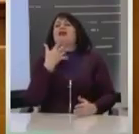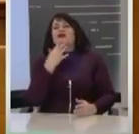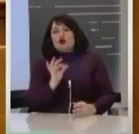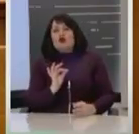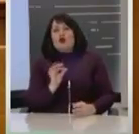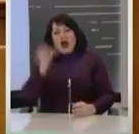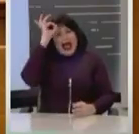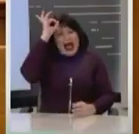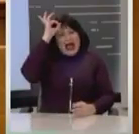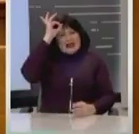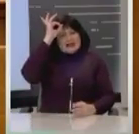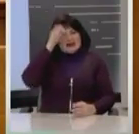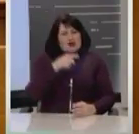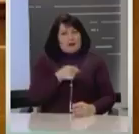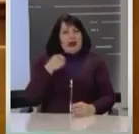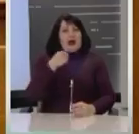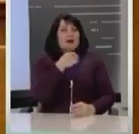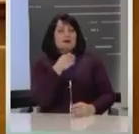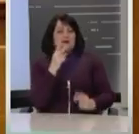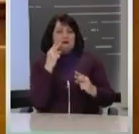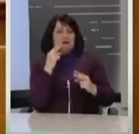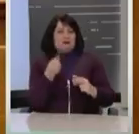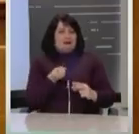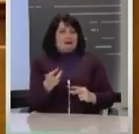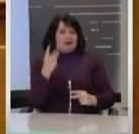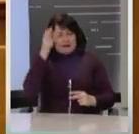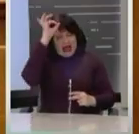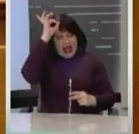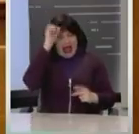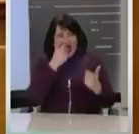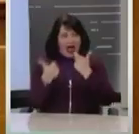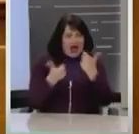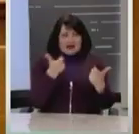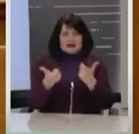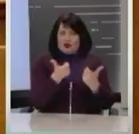ήδη η αστυνομική παρουσία στις πληγήσεις περιοχές έχει αυξηθεί από την πρώτη στιγμή,